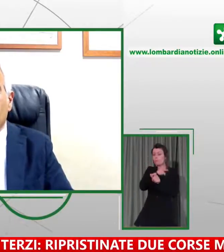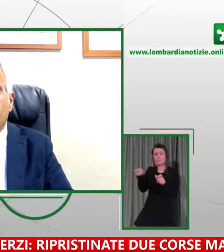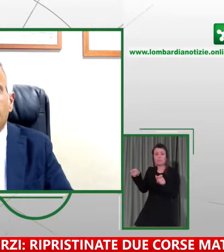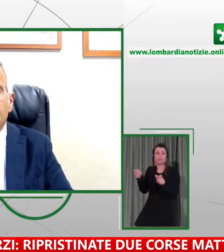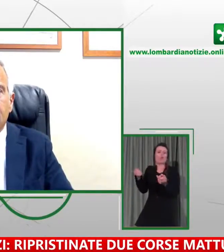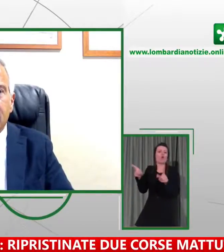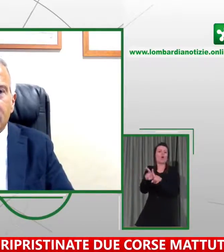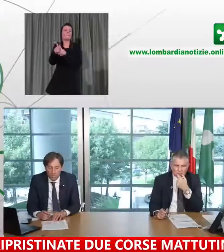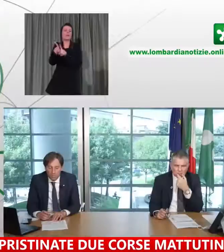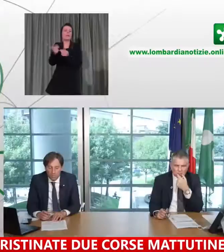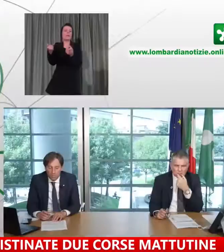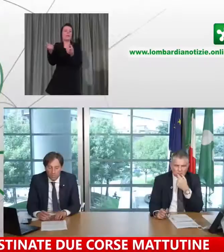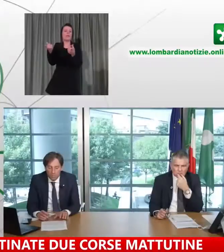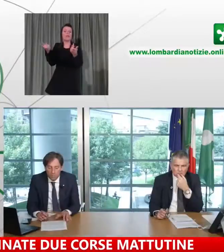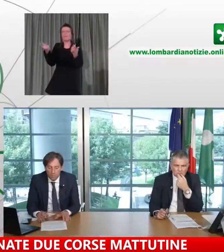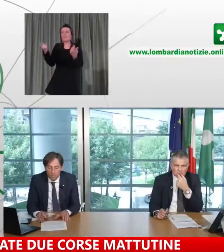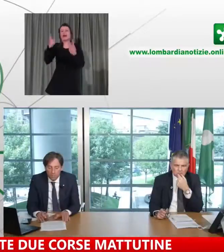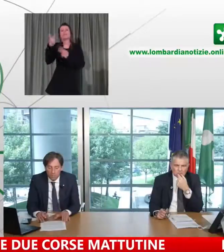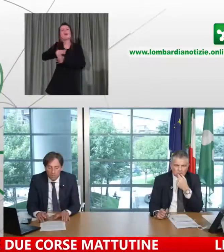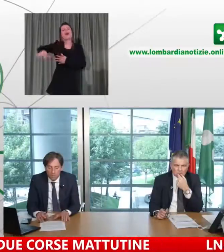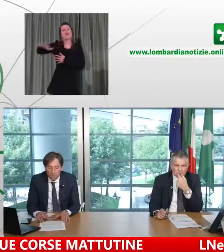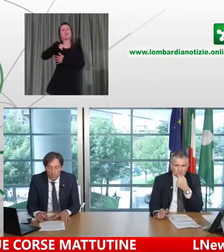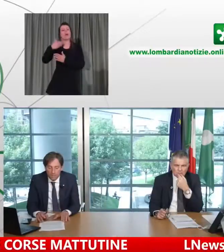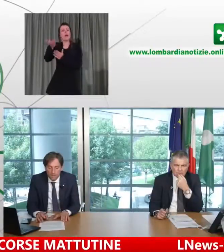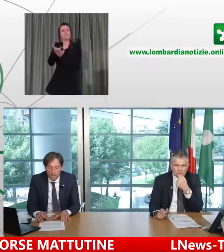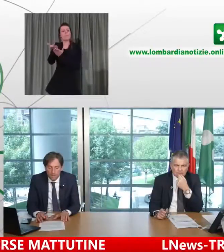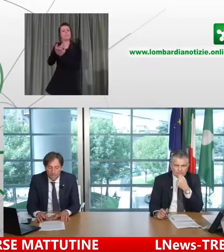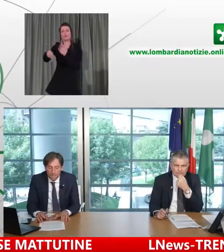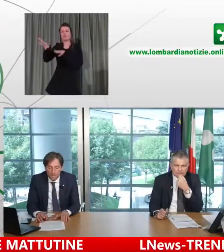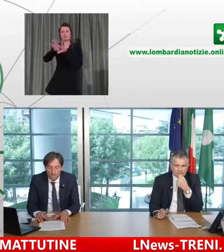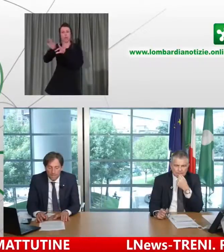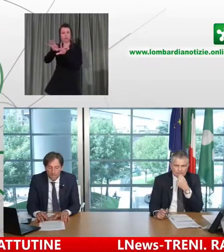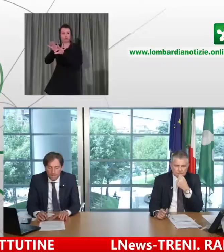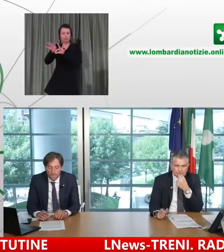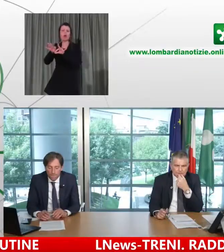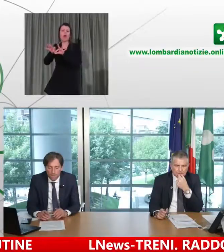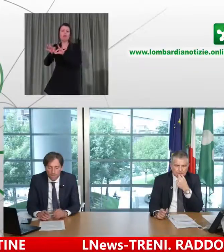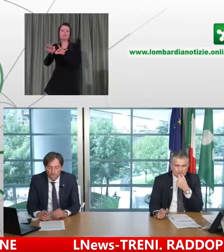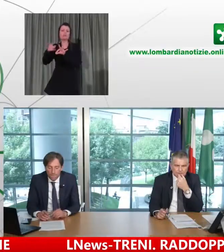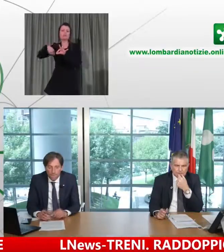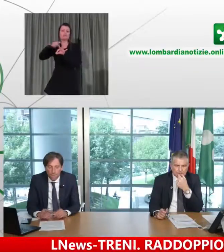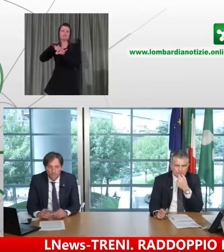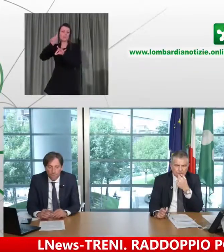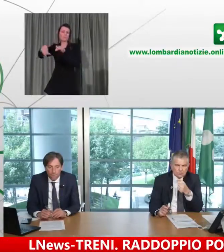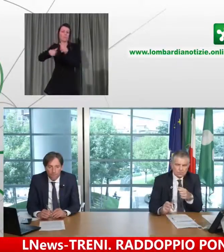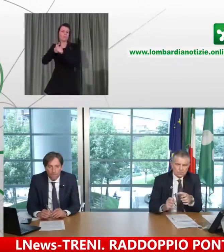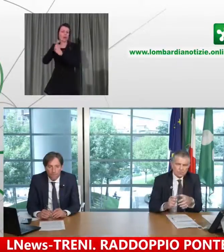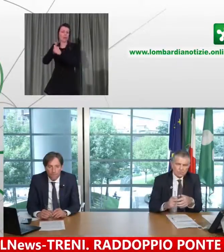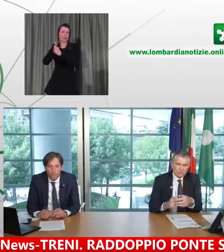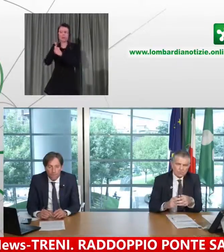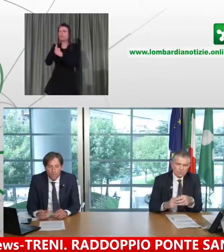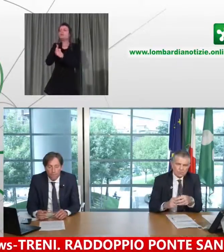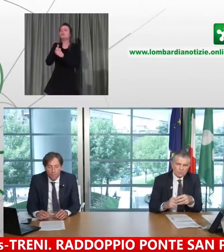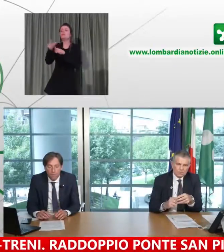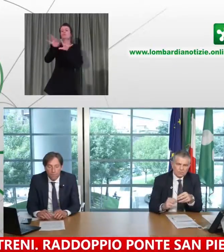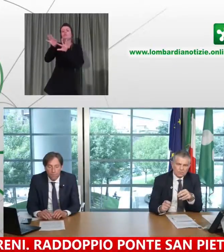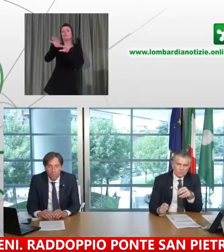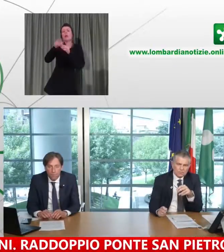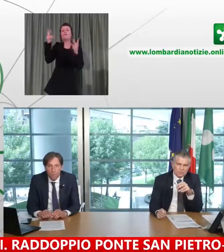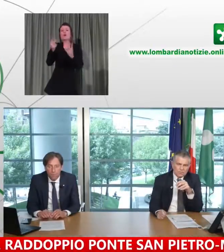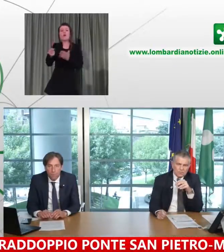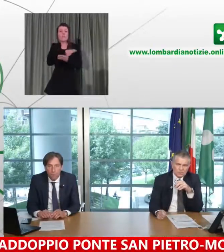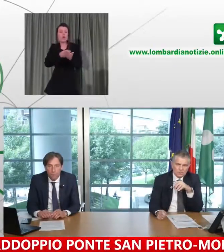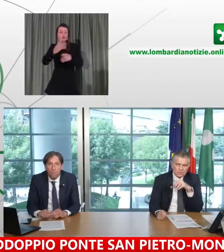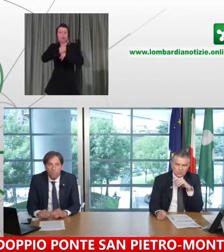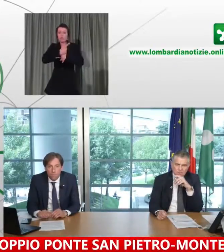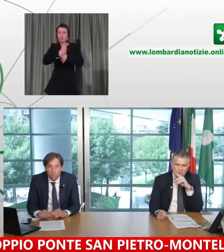partner collaboranti. E così abbiamo selezionato questi progetti che hanno lo scopo di concludersi in tempi molto rapidi, perché quello che ci occorre adesso è avere